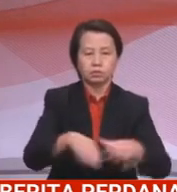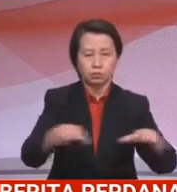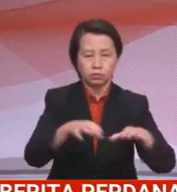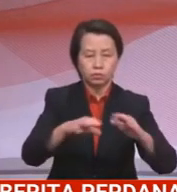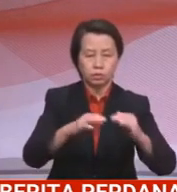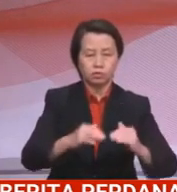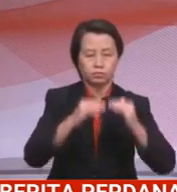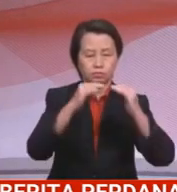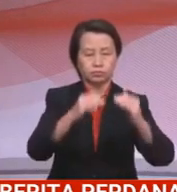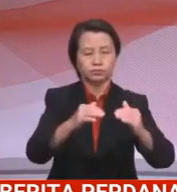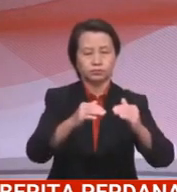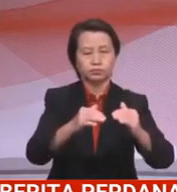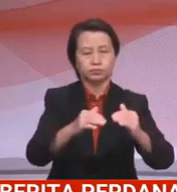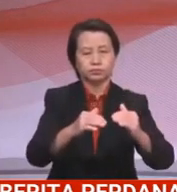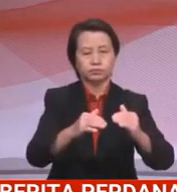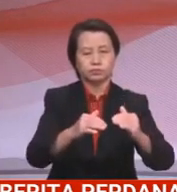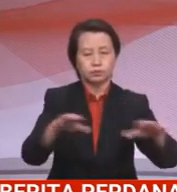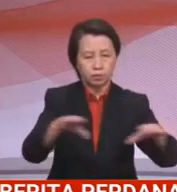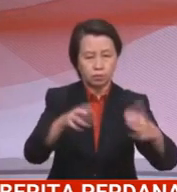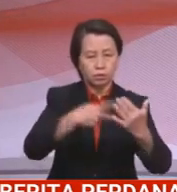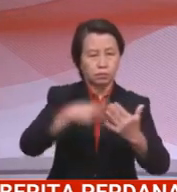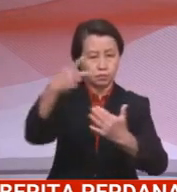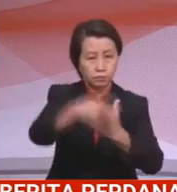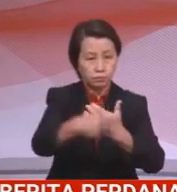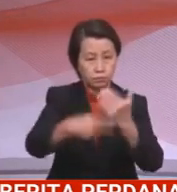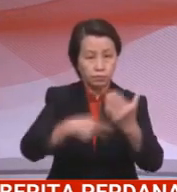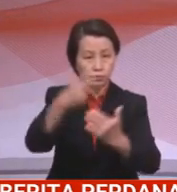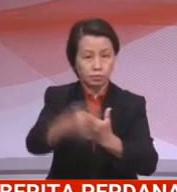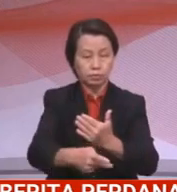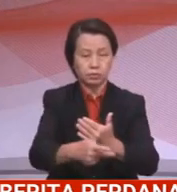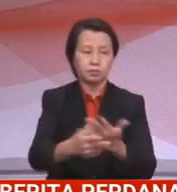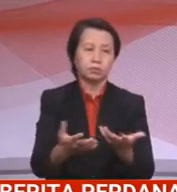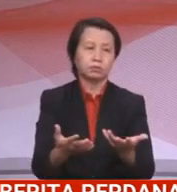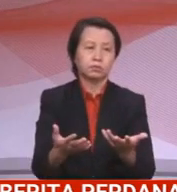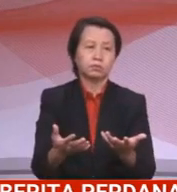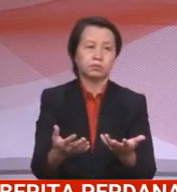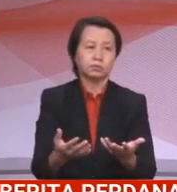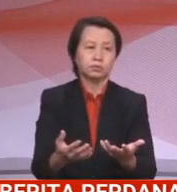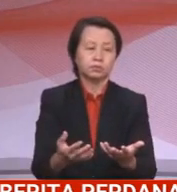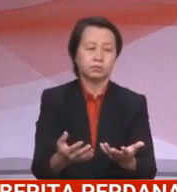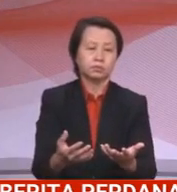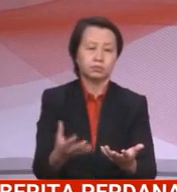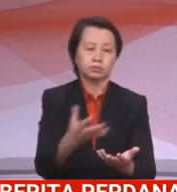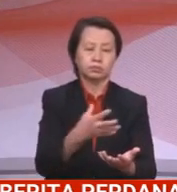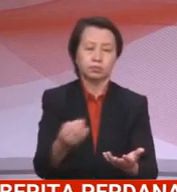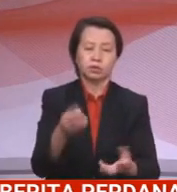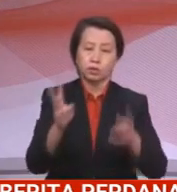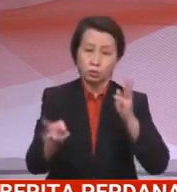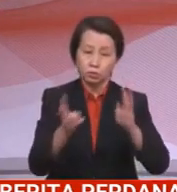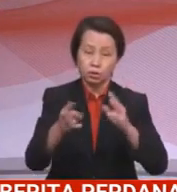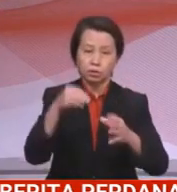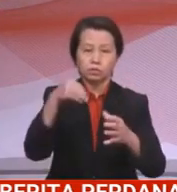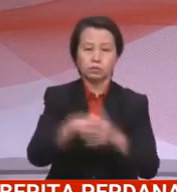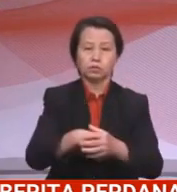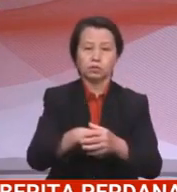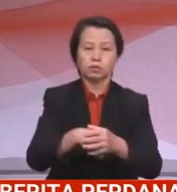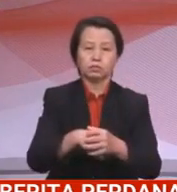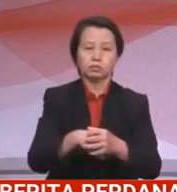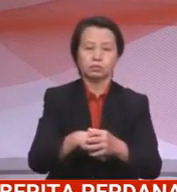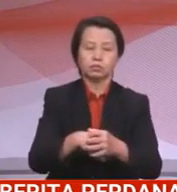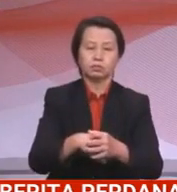menaikkan dan gemoa membuat program-program apa yang yang ya sepatutnyalah walaupun di dalam